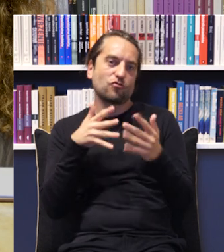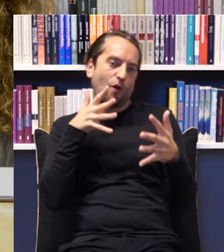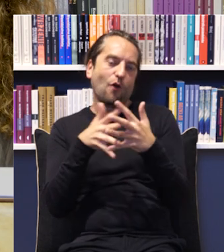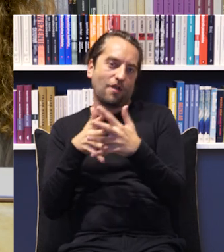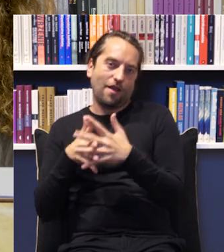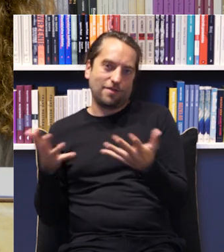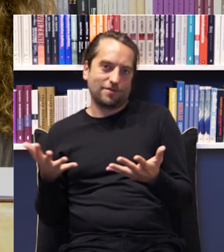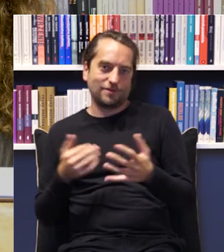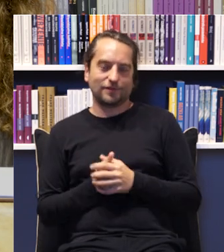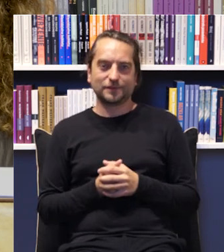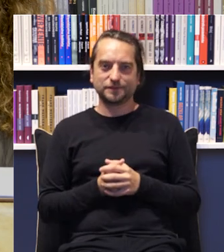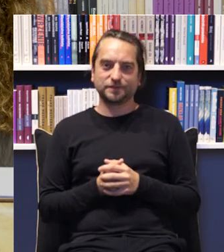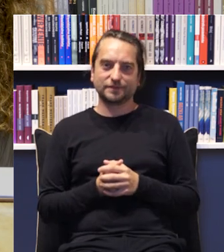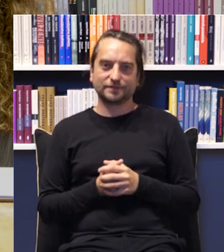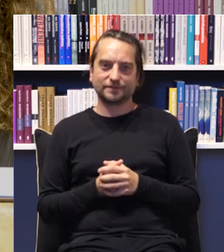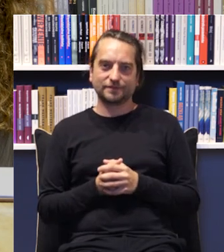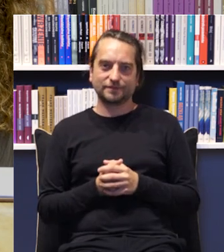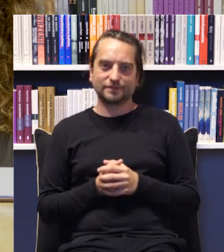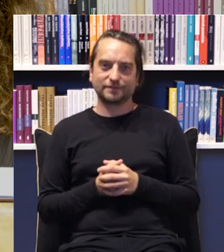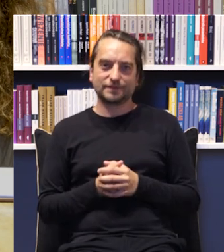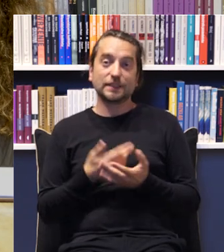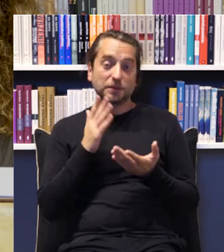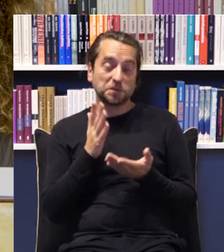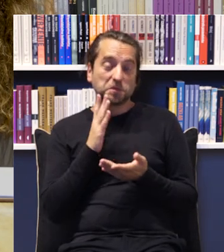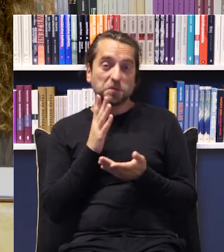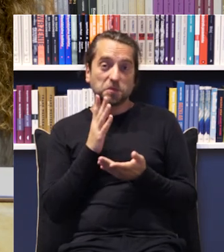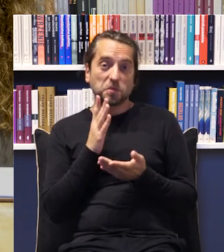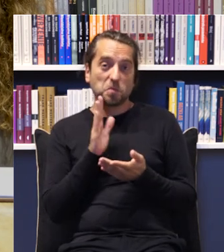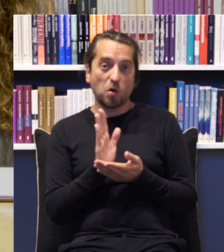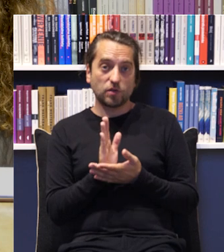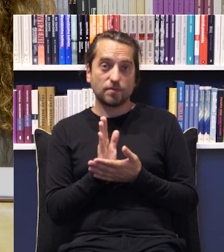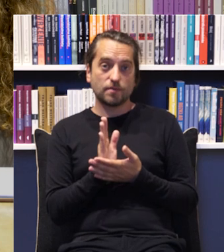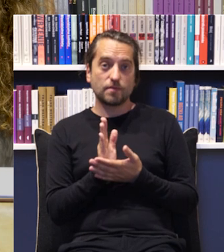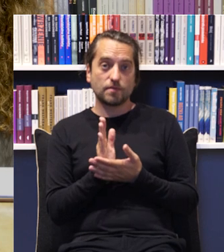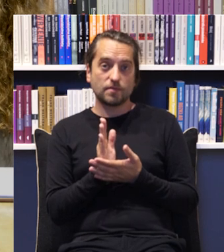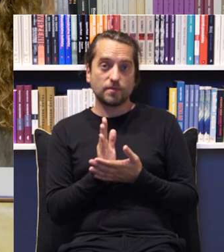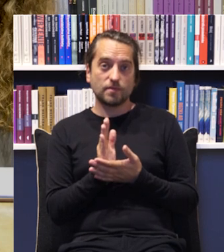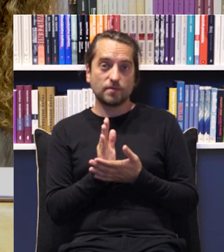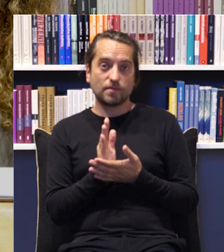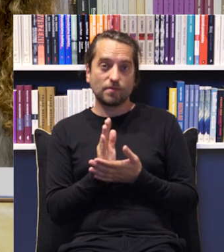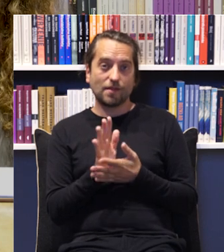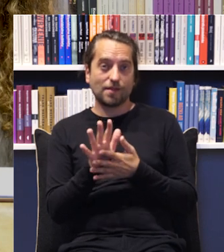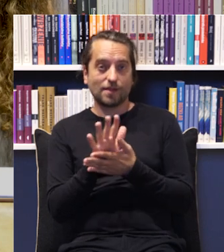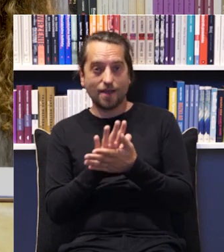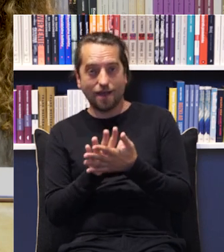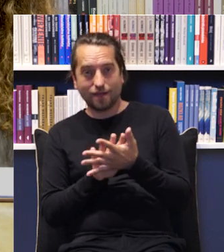jakby podchodzić do tego w jakiś taki też bez